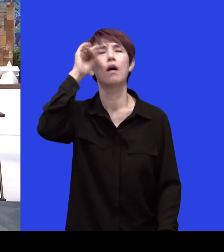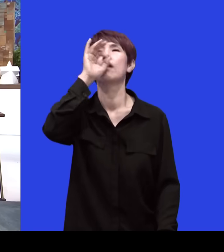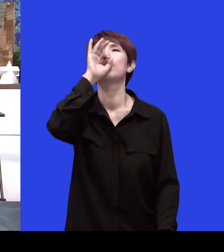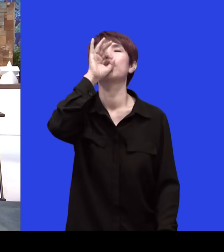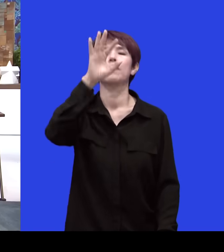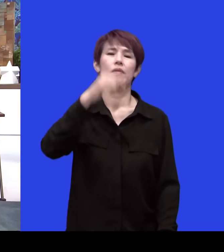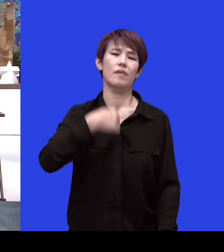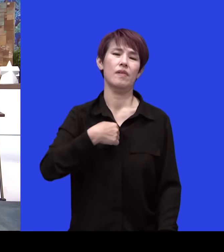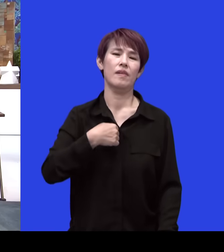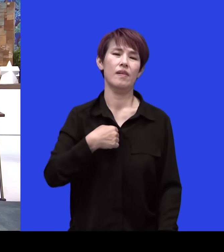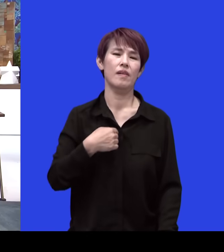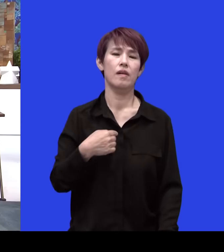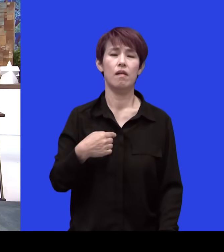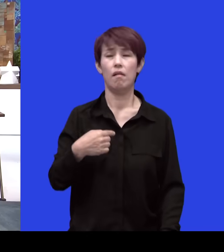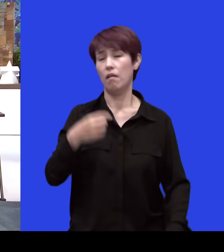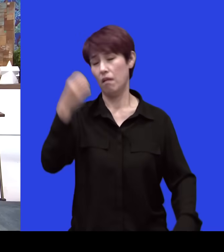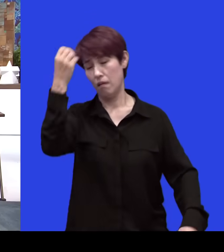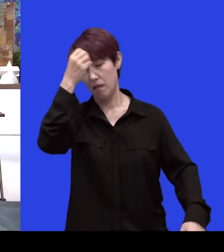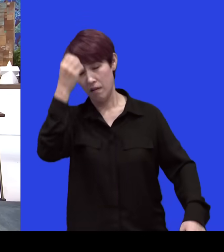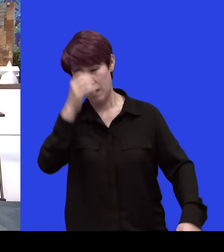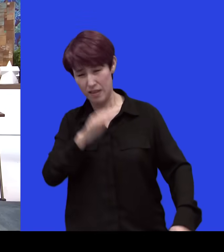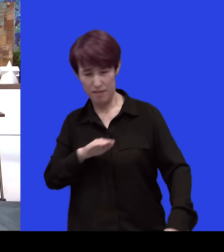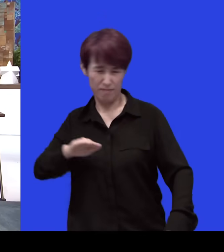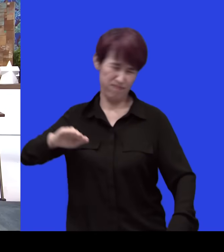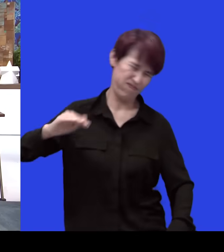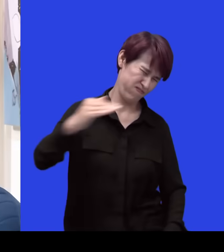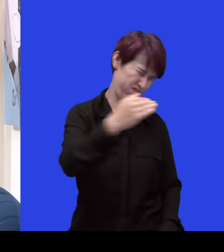예. 이 어지러우니까. 예.